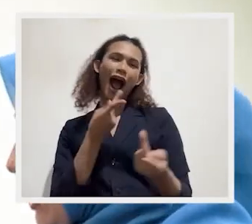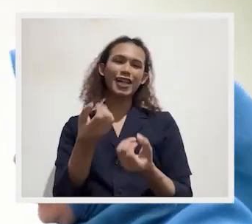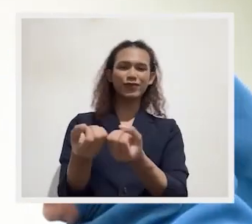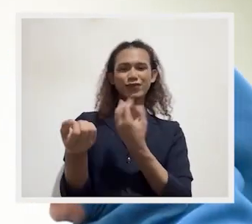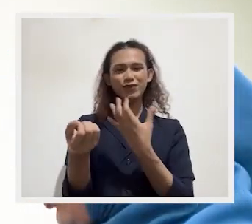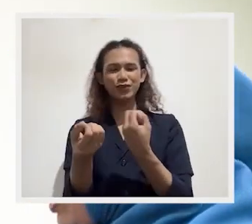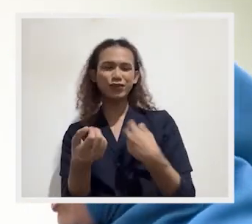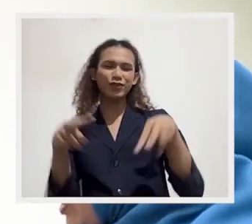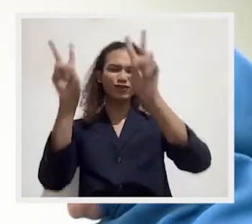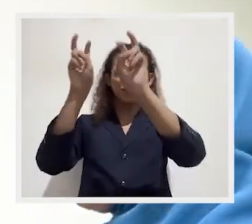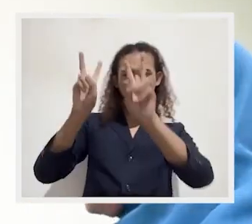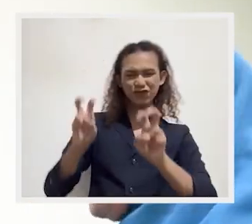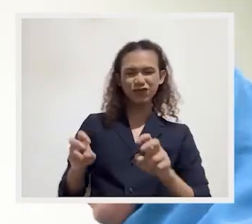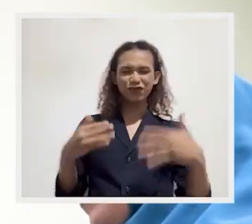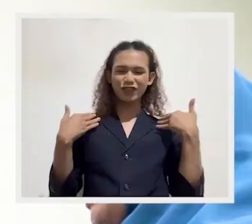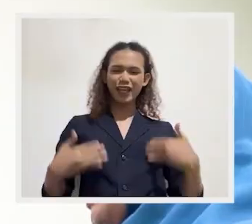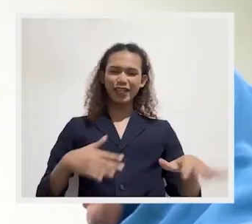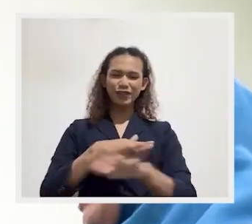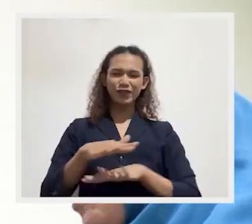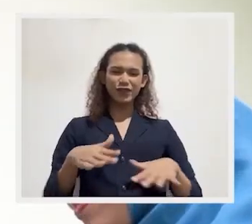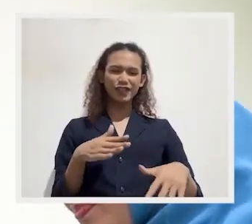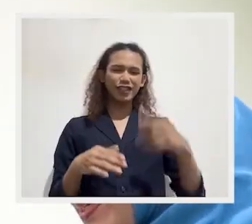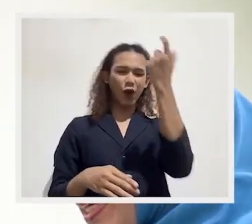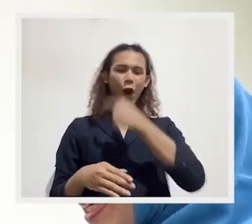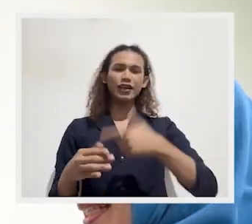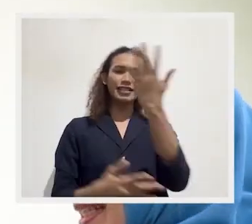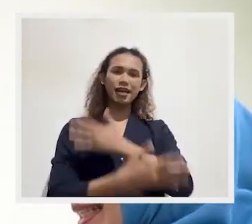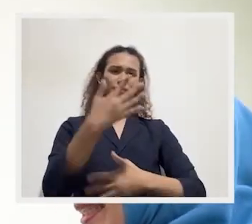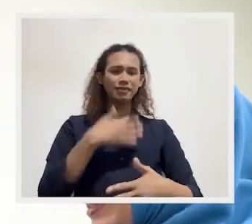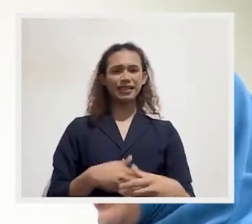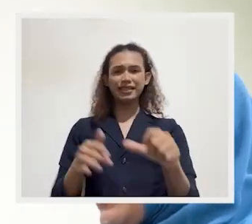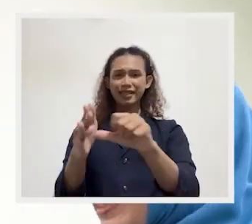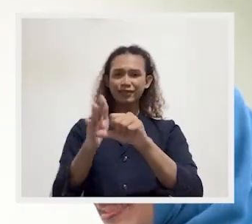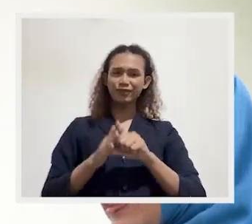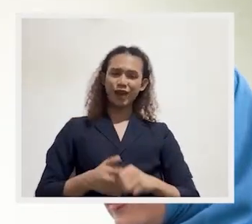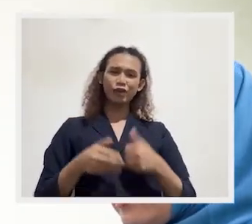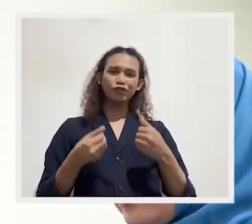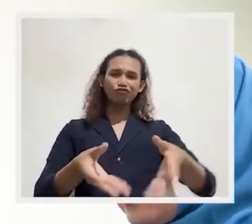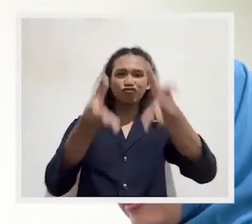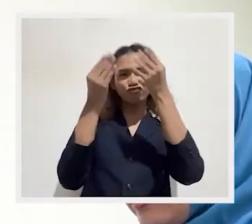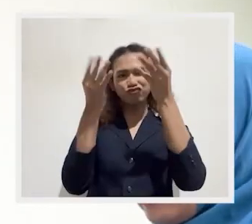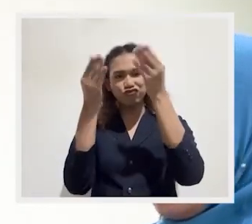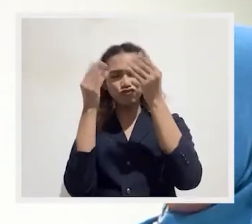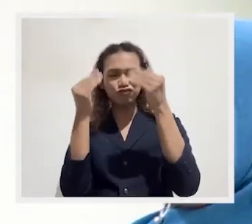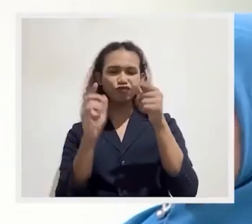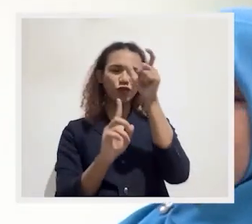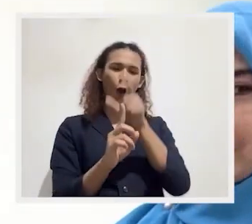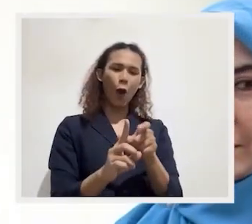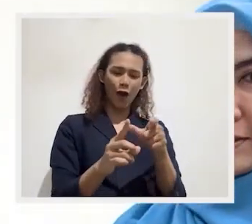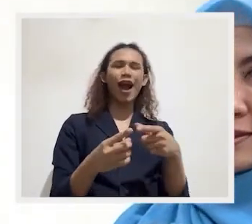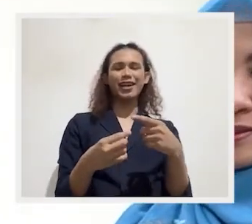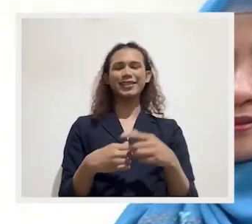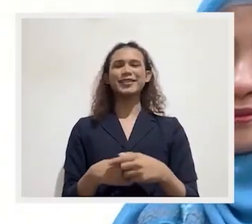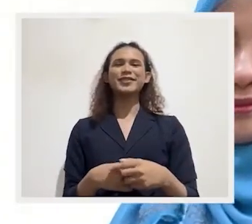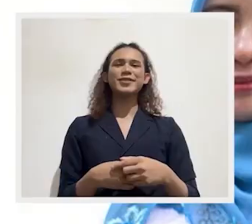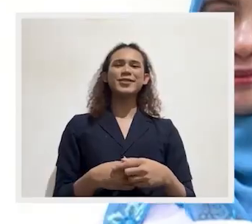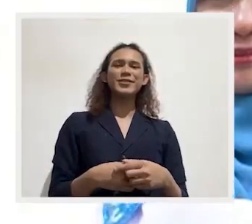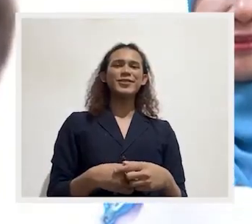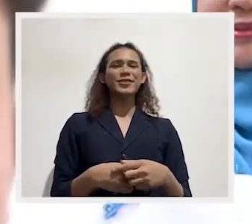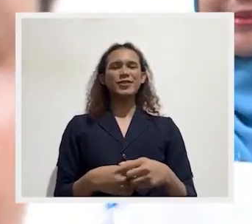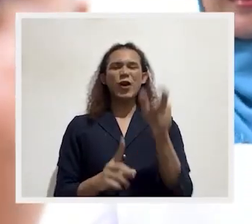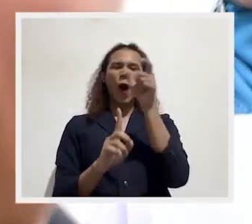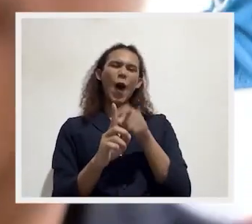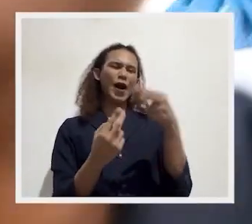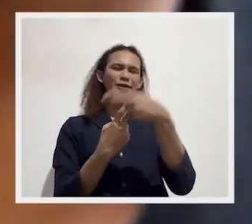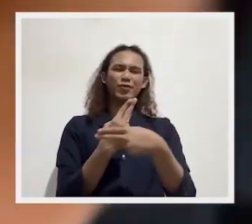fisik dasar penyandang disabilitas ini, diharapkan dapat membantu meningkatkan pemahaman tenaga medis dan tenaga kesehatan di